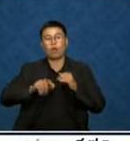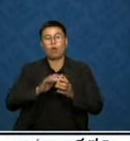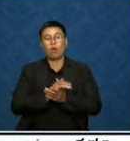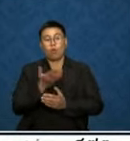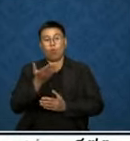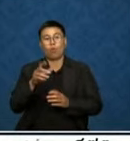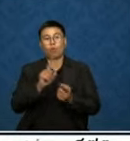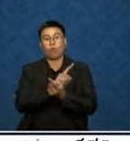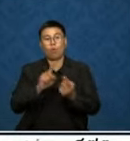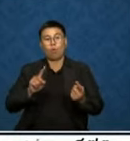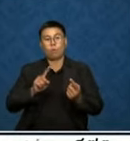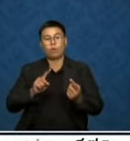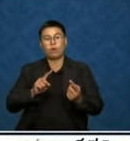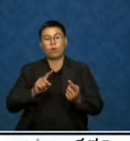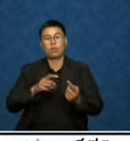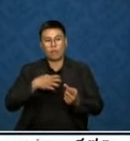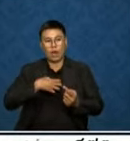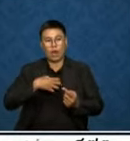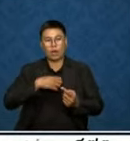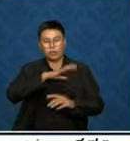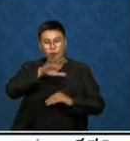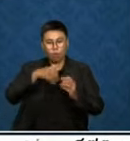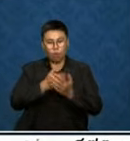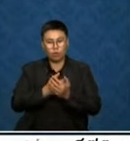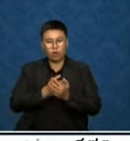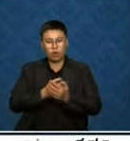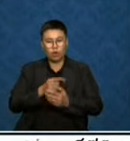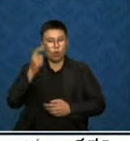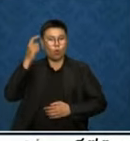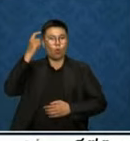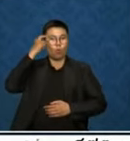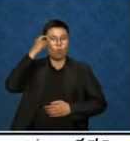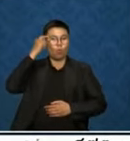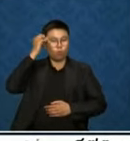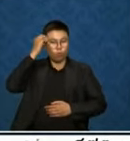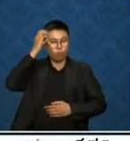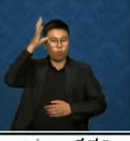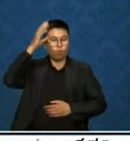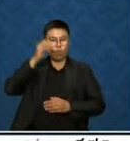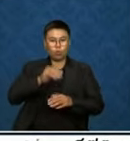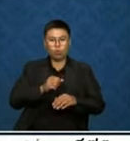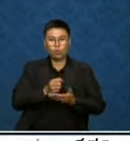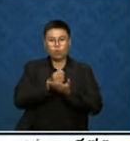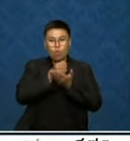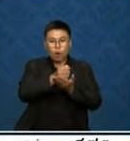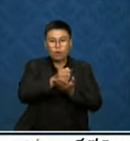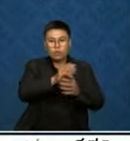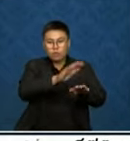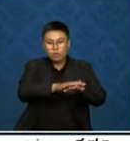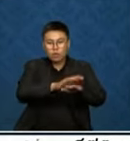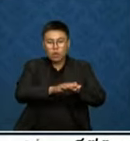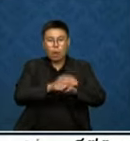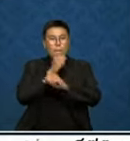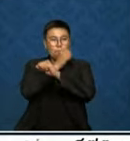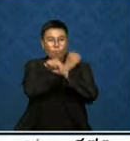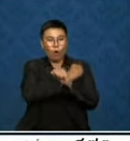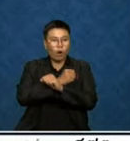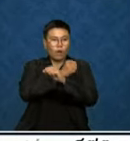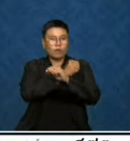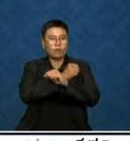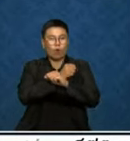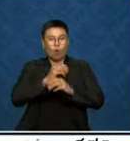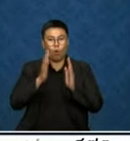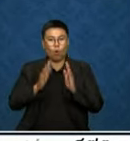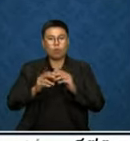สังคมเราได้ตื่นรู้และลุกขึ้นมาช่วยกันในการสร้างวัคซีนแห่งความรู้